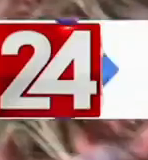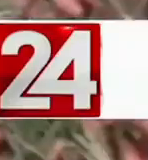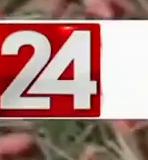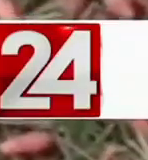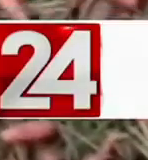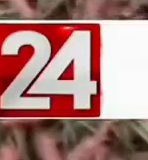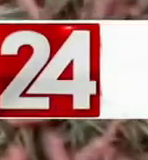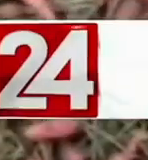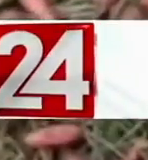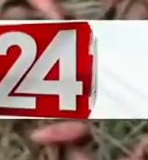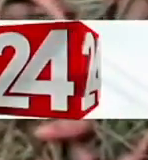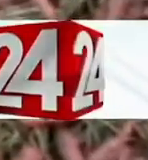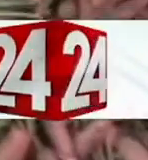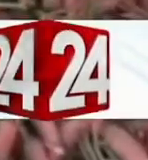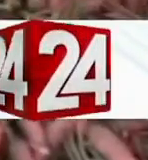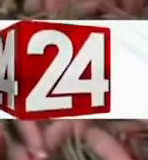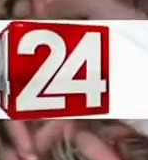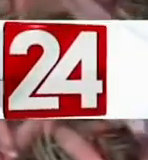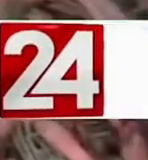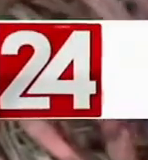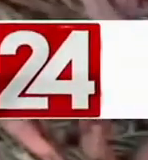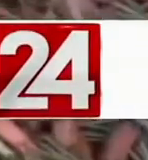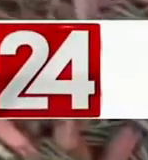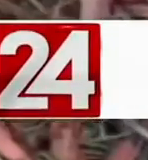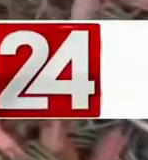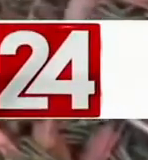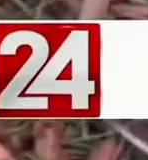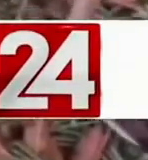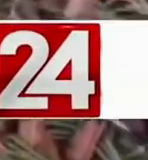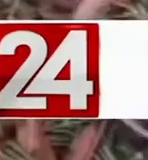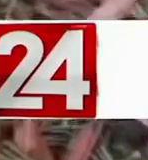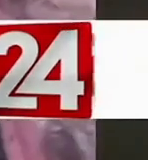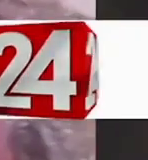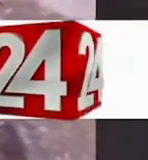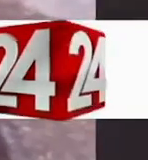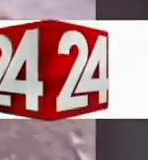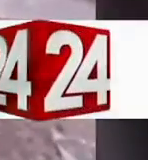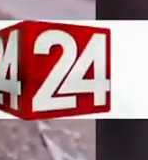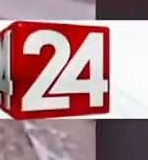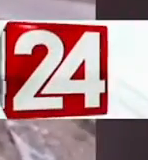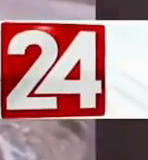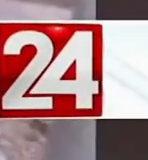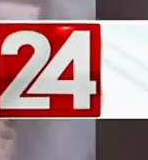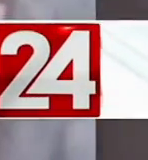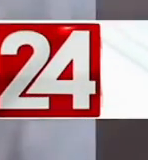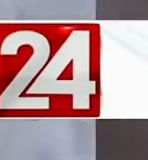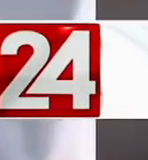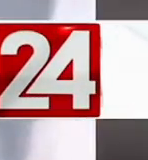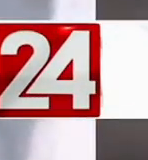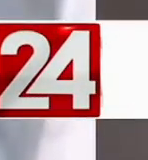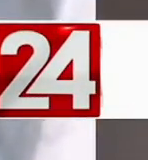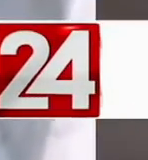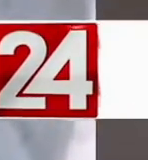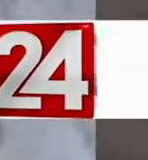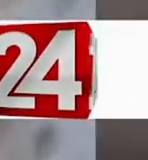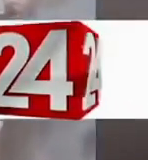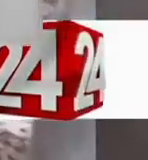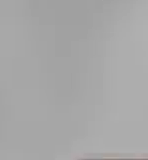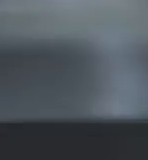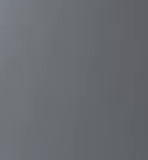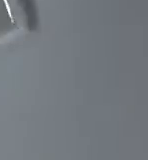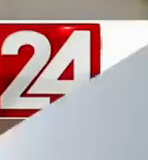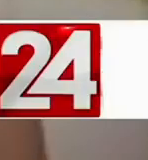Tutuka, sandamakmak na carrots mula Ifugao, itinapon dahil daw sa oversupply.